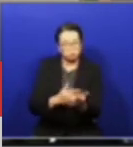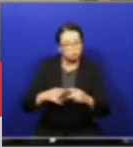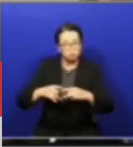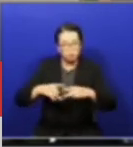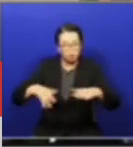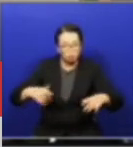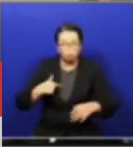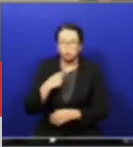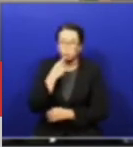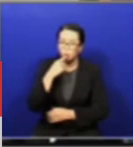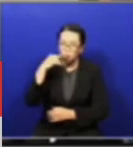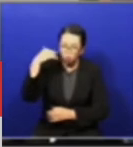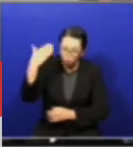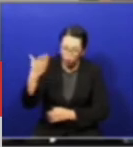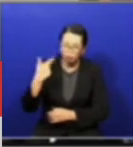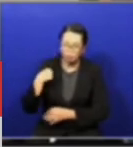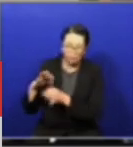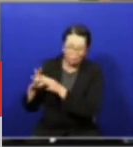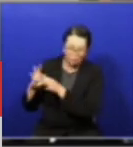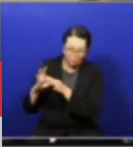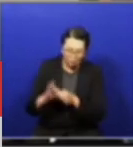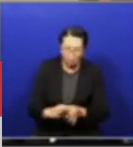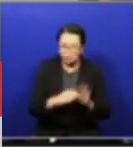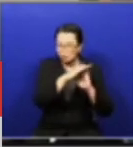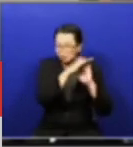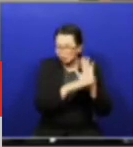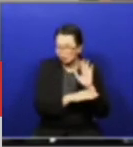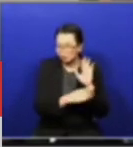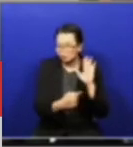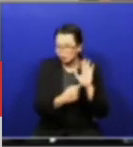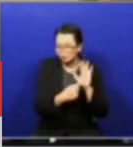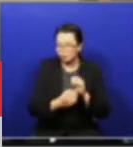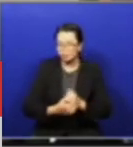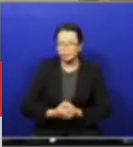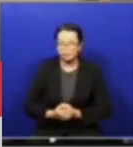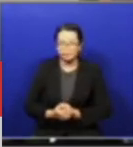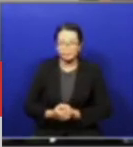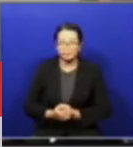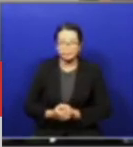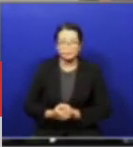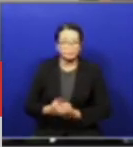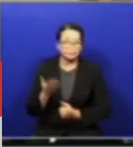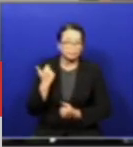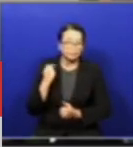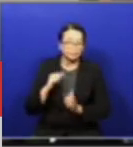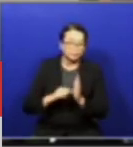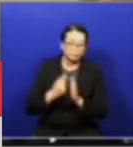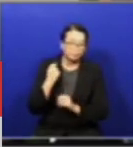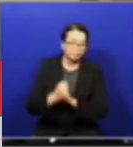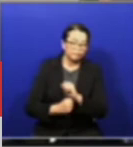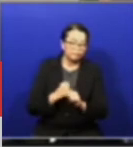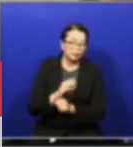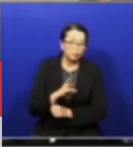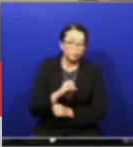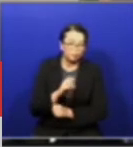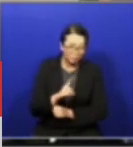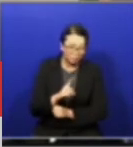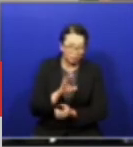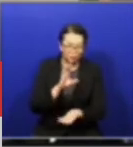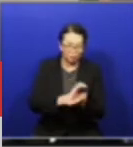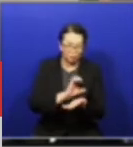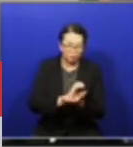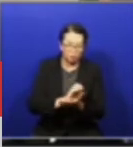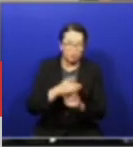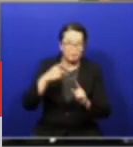อจะโยงมาอีกนิดเดียวท่านประธานครับกำลังสวยแล้วครับท่านประธานครับพอปี61เขาตั้งงบประมาณนะฮะเป็นเงินประมาณเกือบ